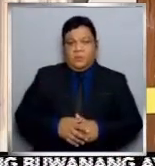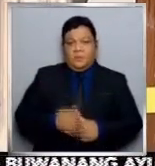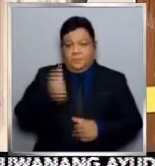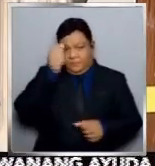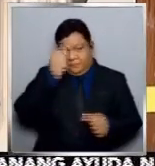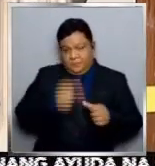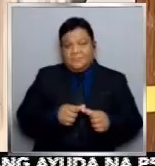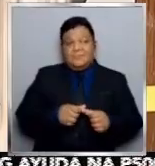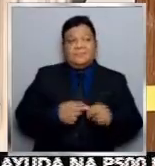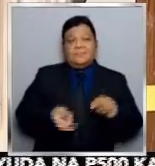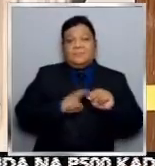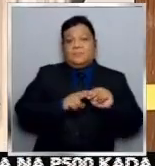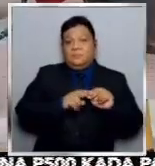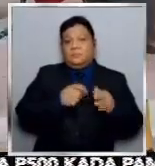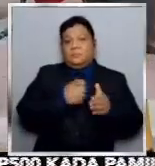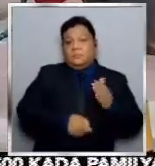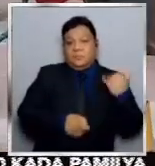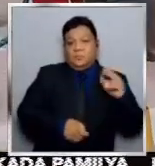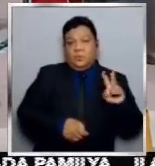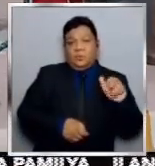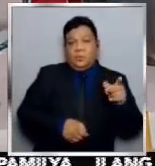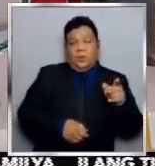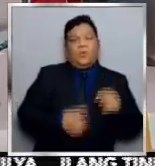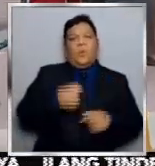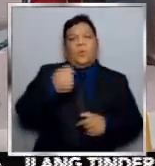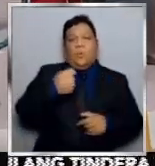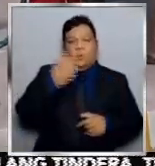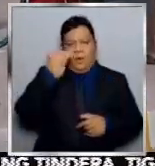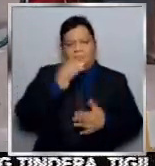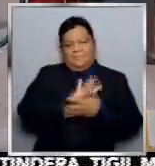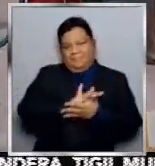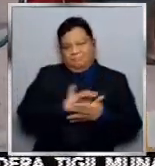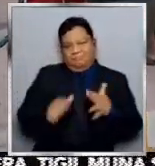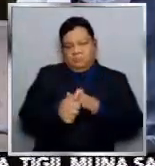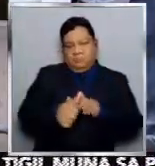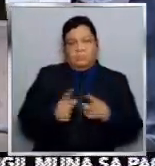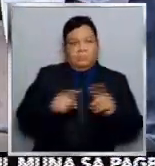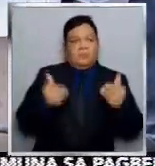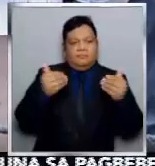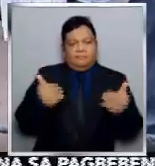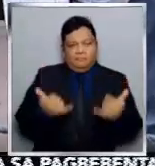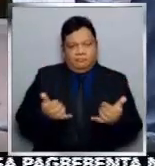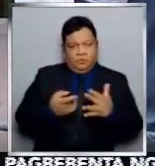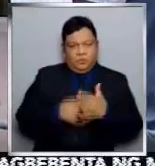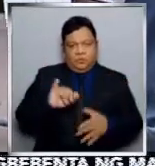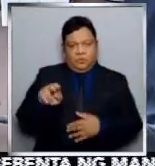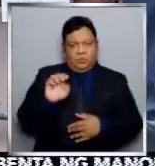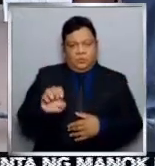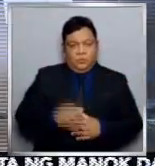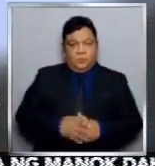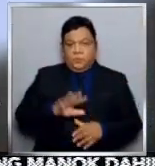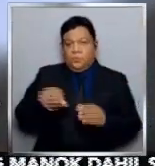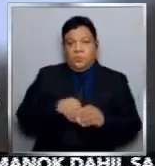noong 2021 dahil sa pandemya. Pero muli na itong ipatutupad simula ngayong Hunyo. Kasama rin dito ang mga OFW na mula